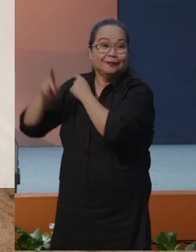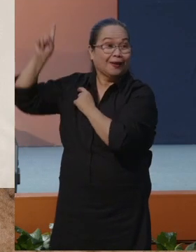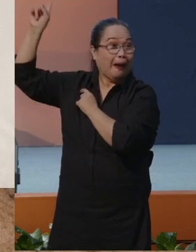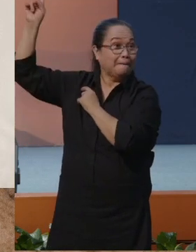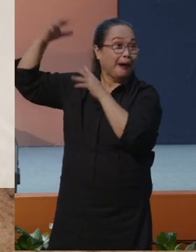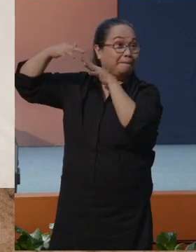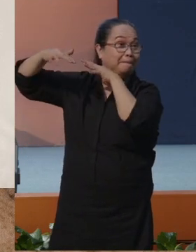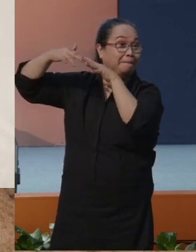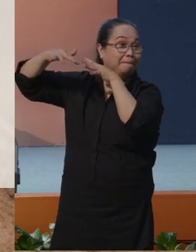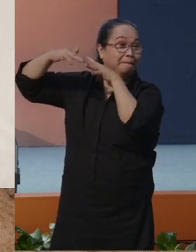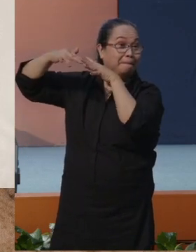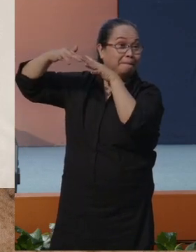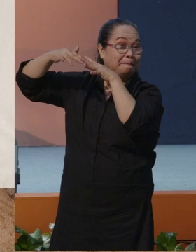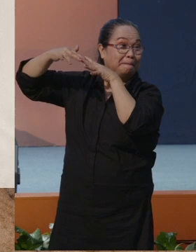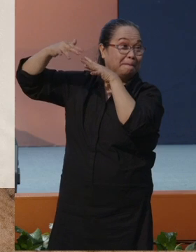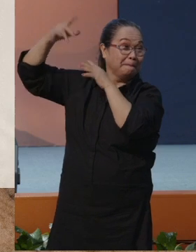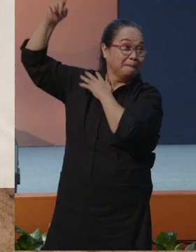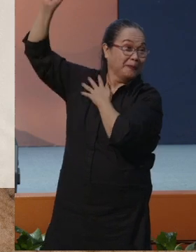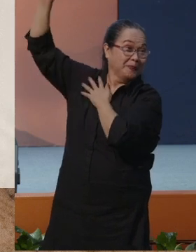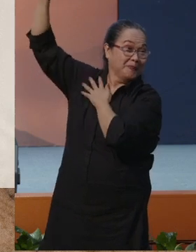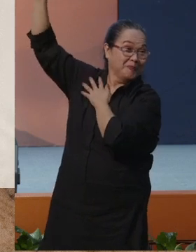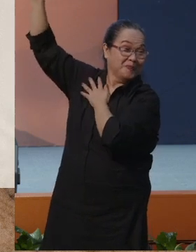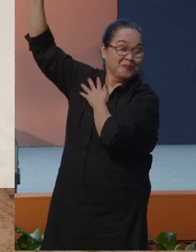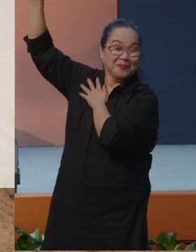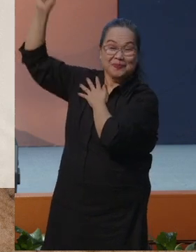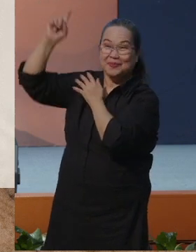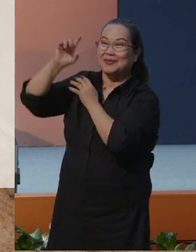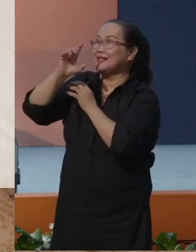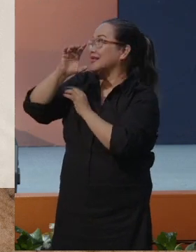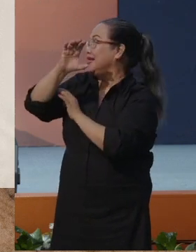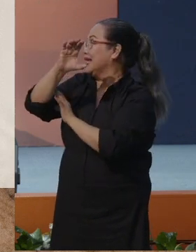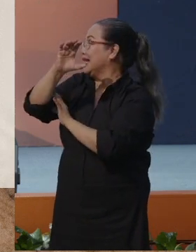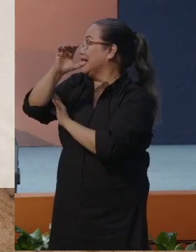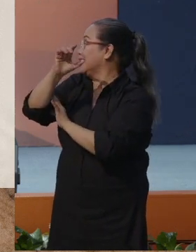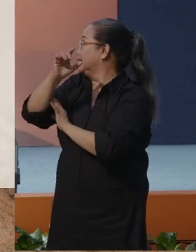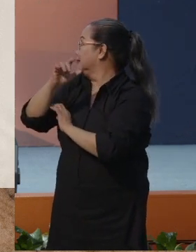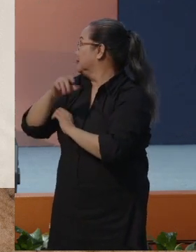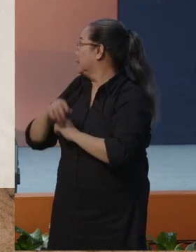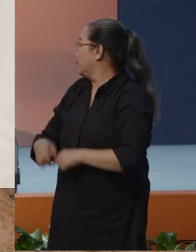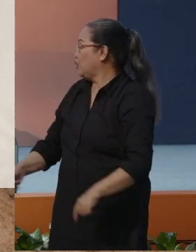medyo baka hindi nyo. Yung Kadesh Barnea po,